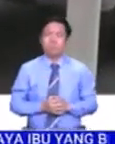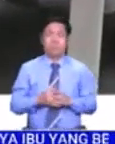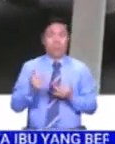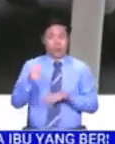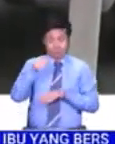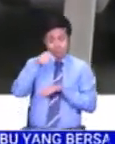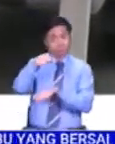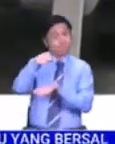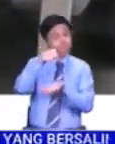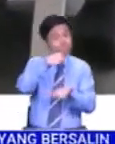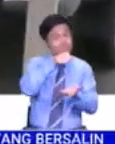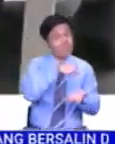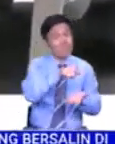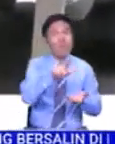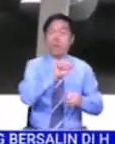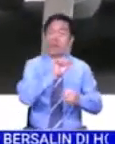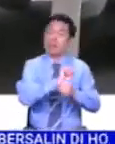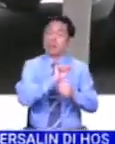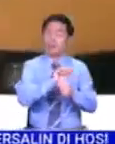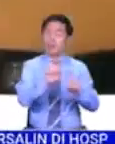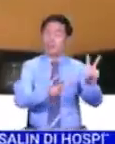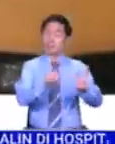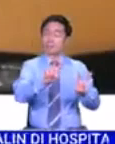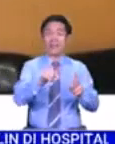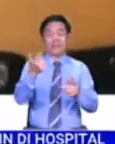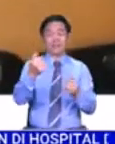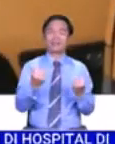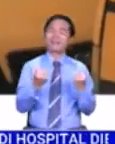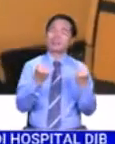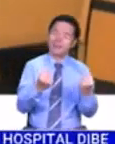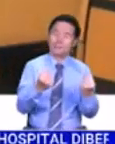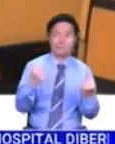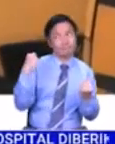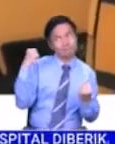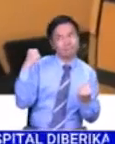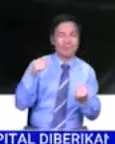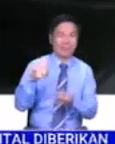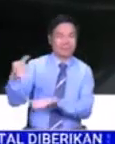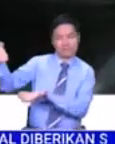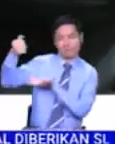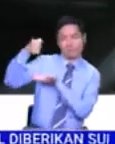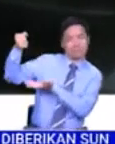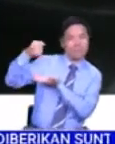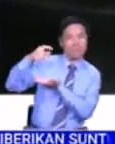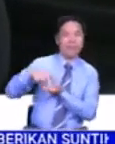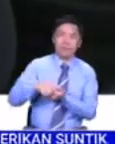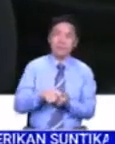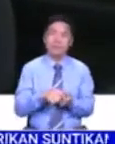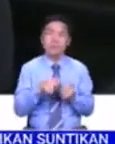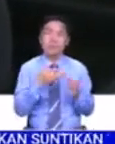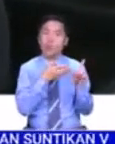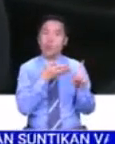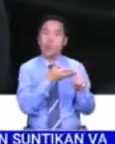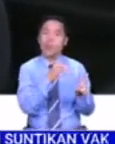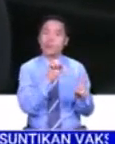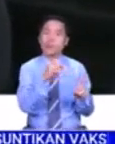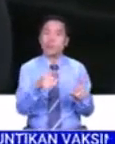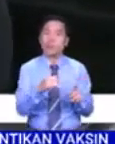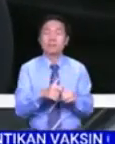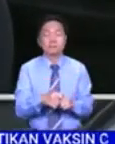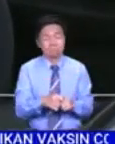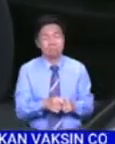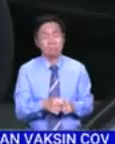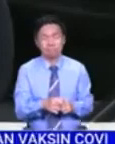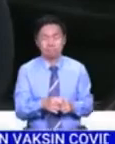Bantuan itu disalurkan kepada pemandu van secara pandu lalu bagi mematuhi SOP. Membantulah daripada